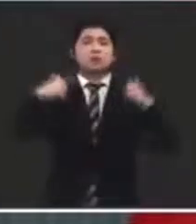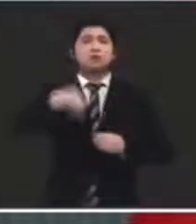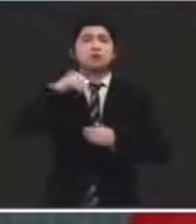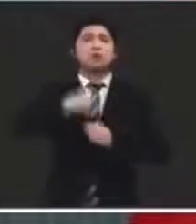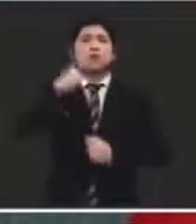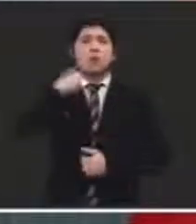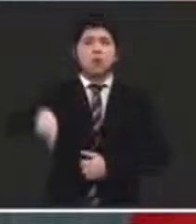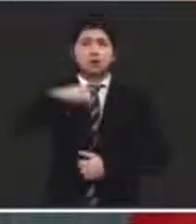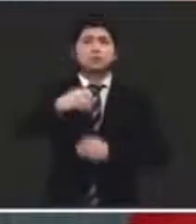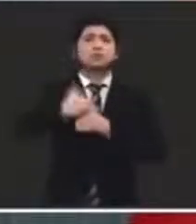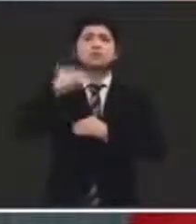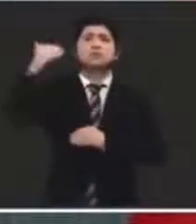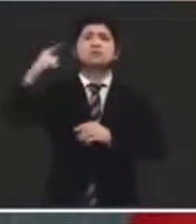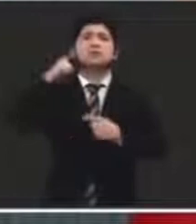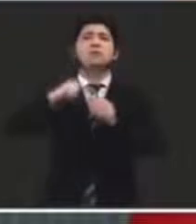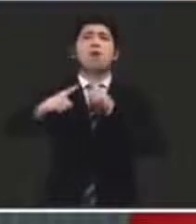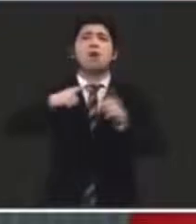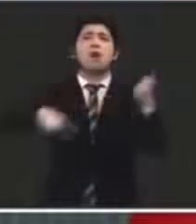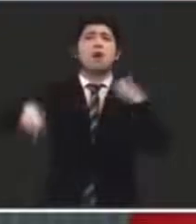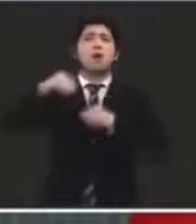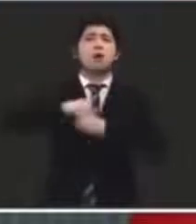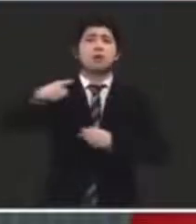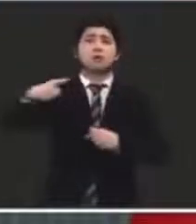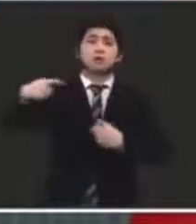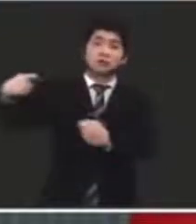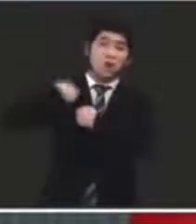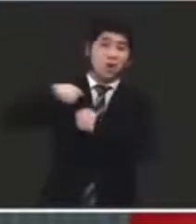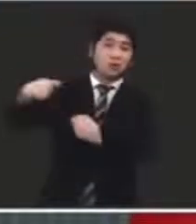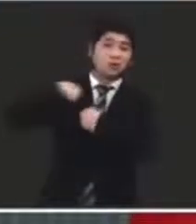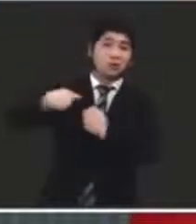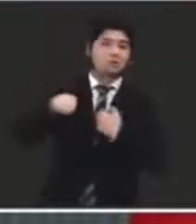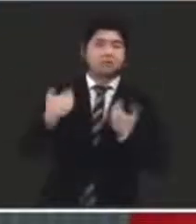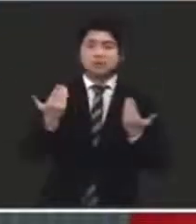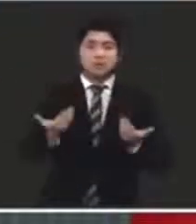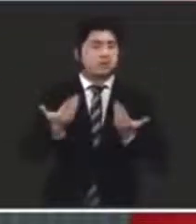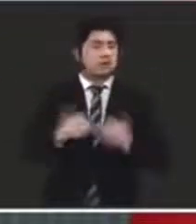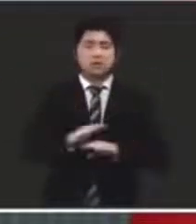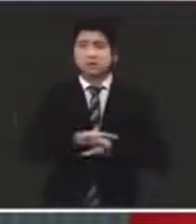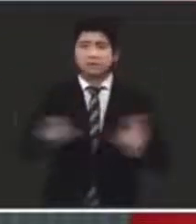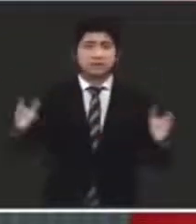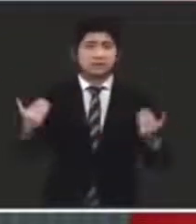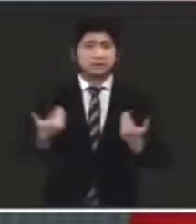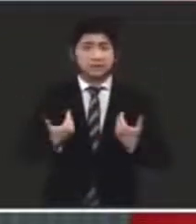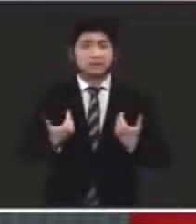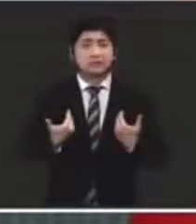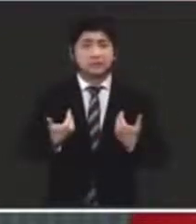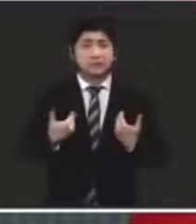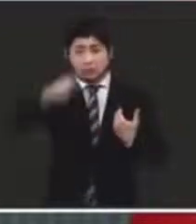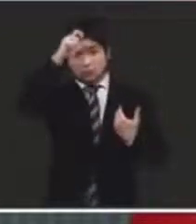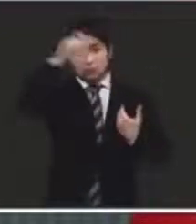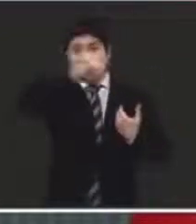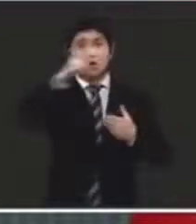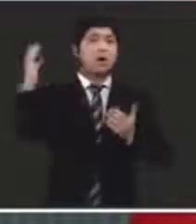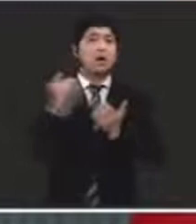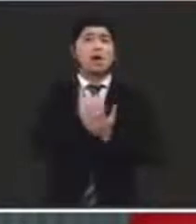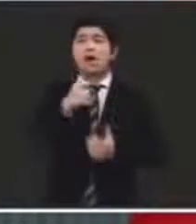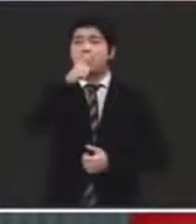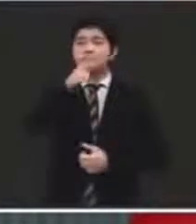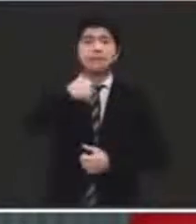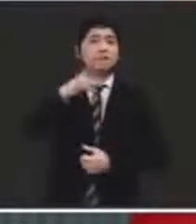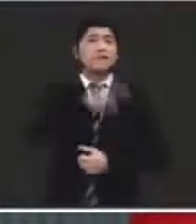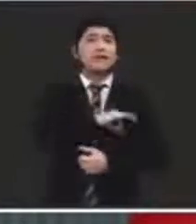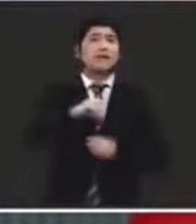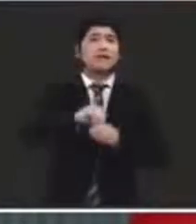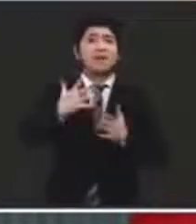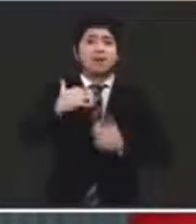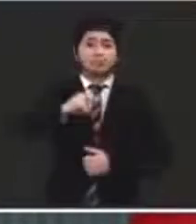dış politikada da dayatmaları kabul etmiyoruz Türkiye'nin kazanımlarını daha